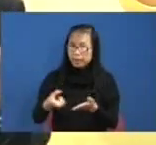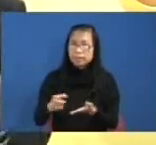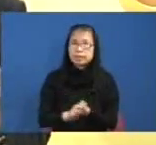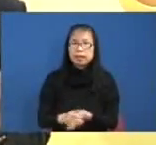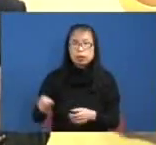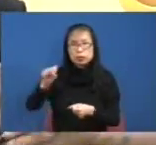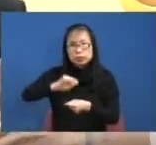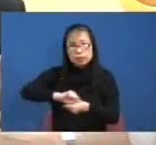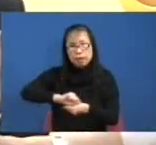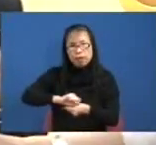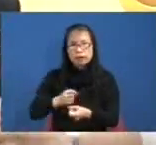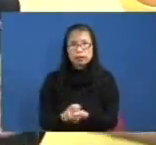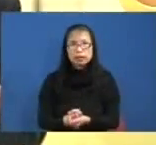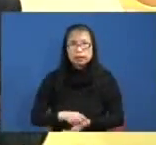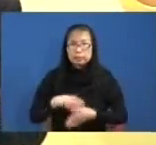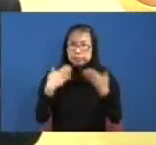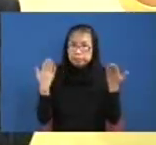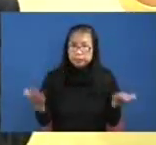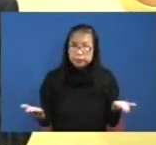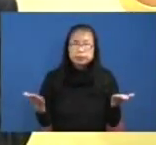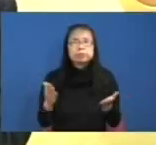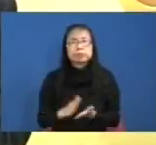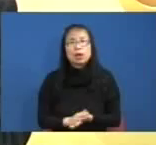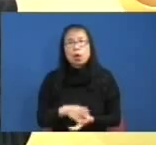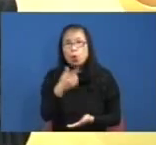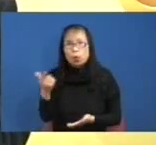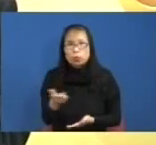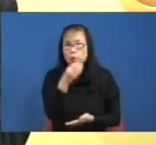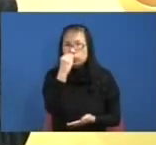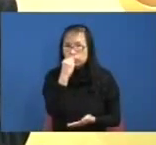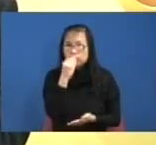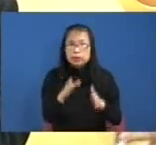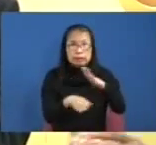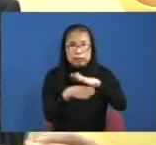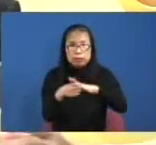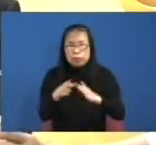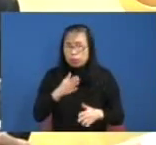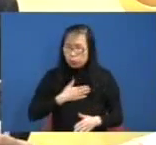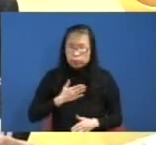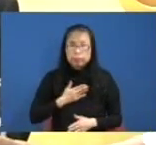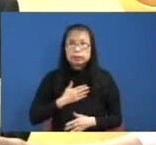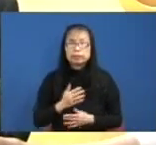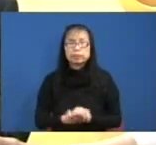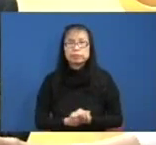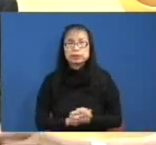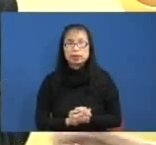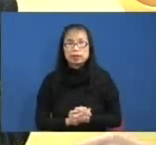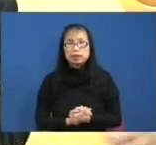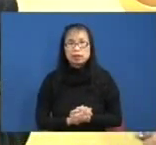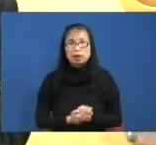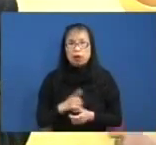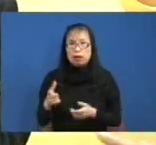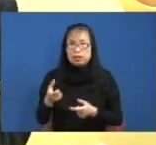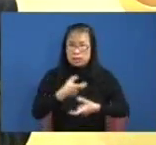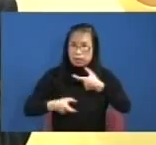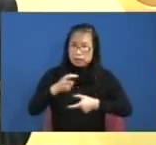加唔到咁嘅價，咁啊點算咧？咁所以好多食肆咧，其實而家都擔心嘅。咁雖然話個經